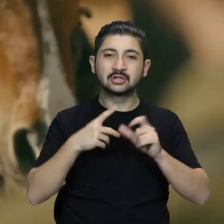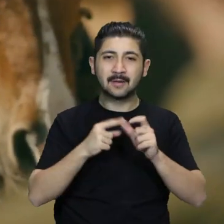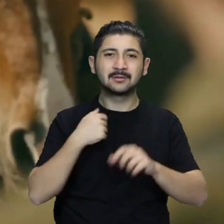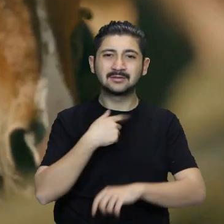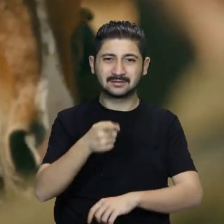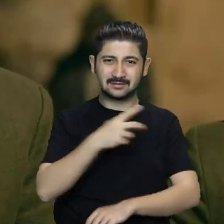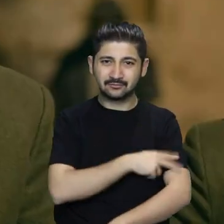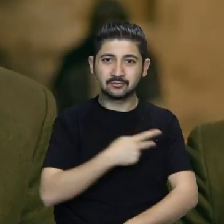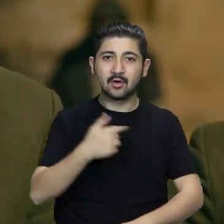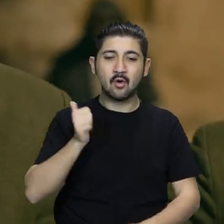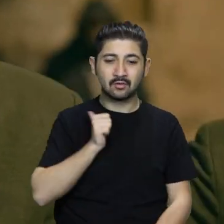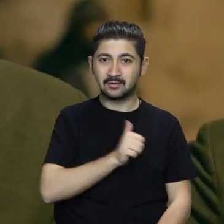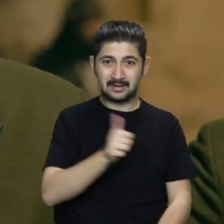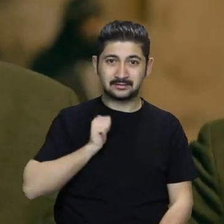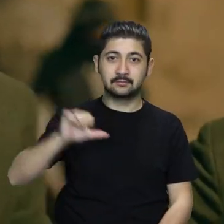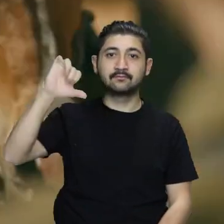Ordumuz mağlup oldu.